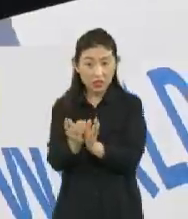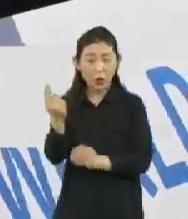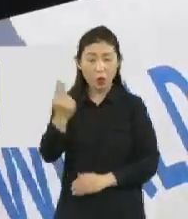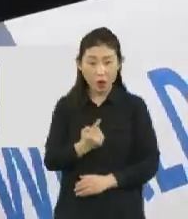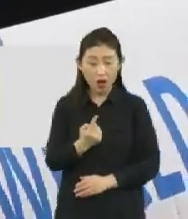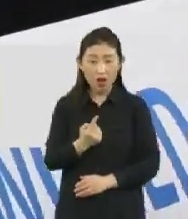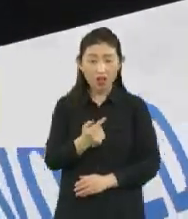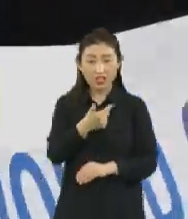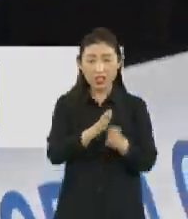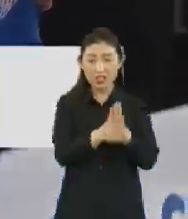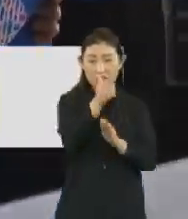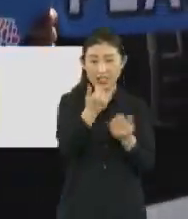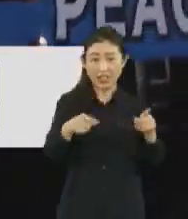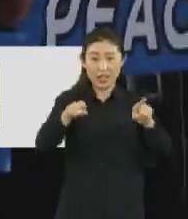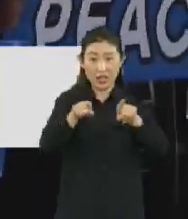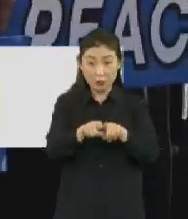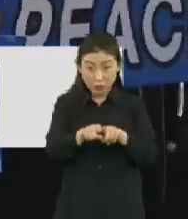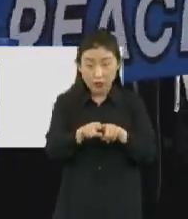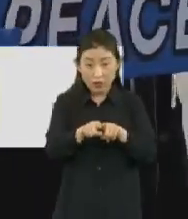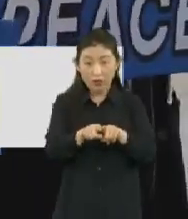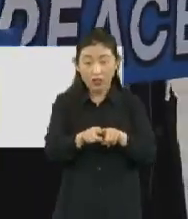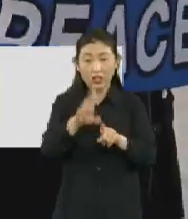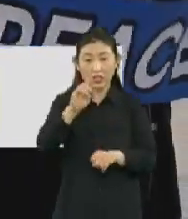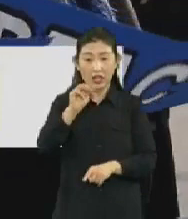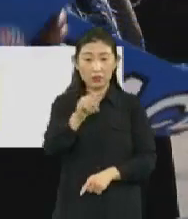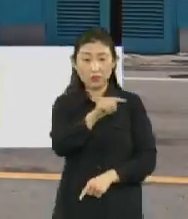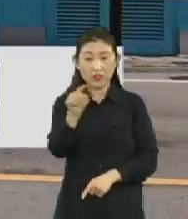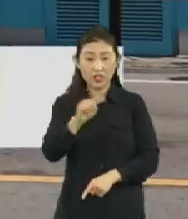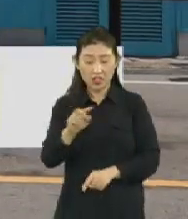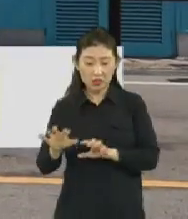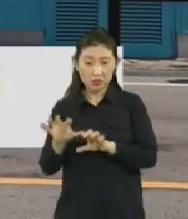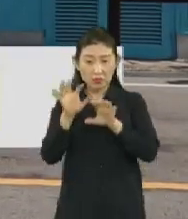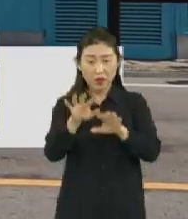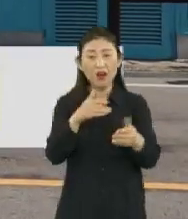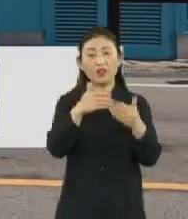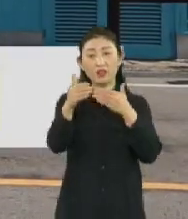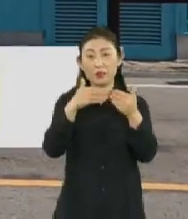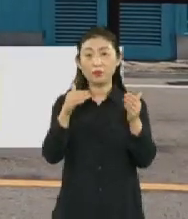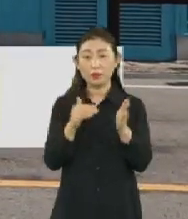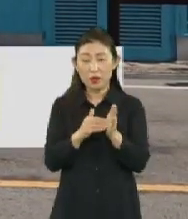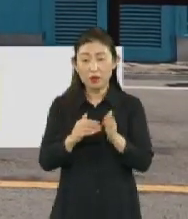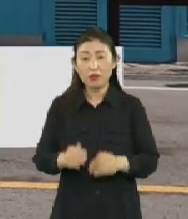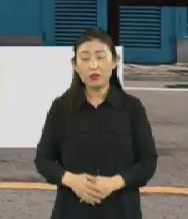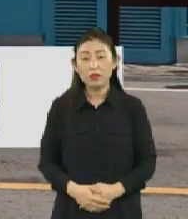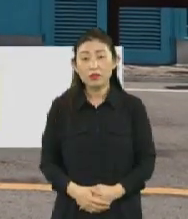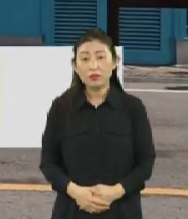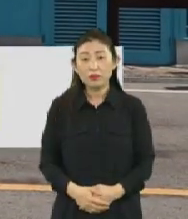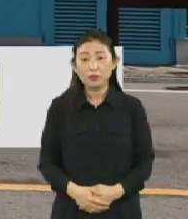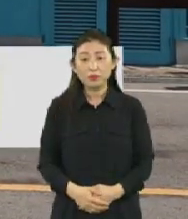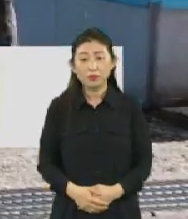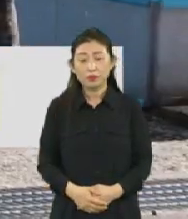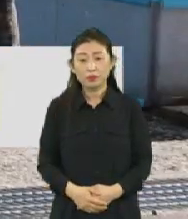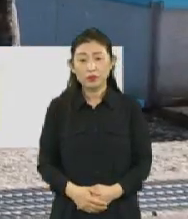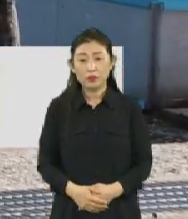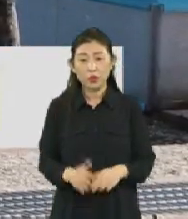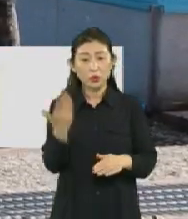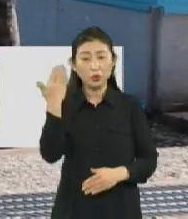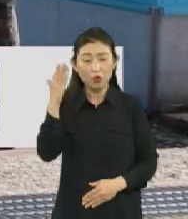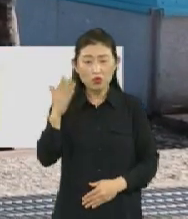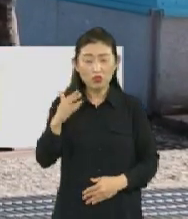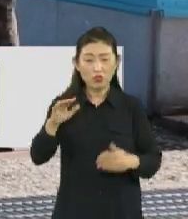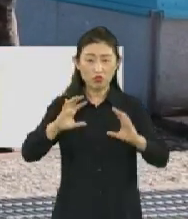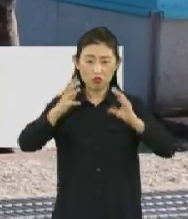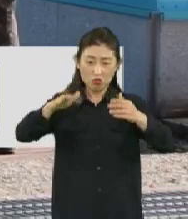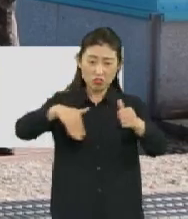실사단이 허태정 대전시장과 함께 DMZ 평화투어를 체험했습니다. 에밀리아 사이즈 사무총장은 최근